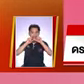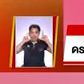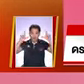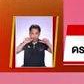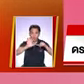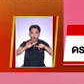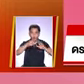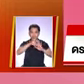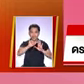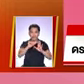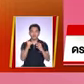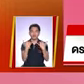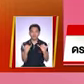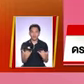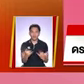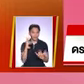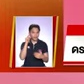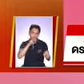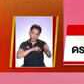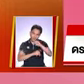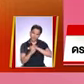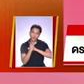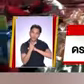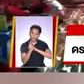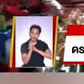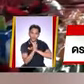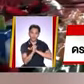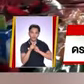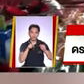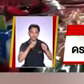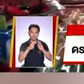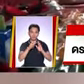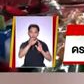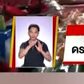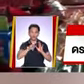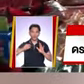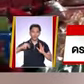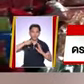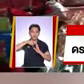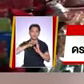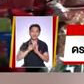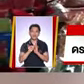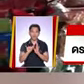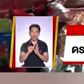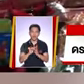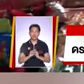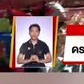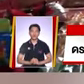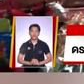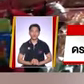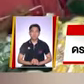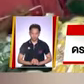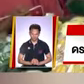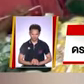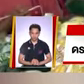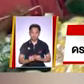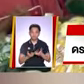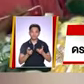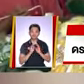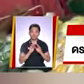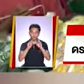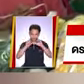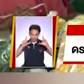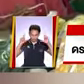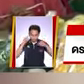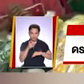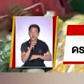คะล่าสุดทีมข่าวก็ลงพื้นที่ไปตลาดแม่ทองคำตำบลเวียงอำเภอเมืองจังหวัดพะเยาแล้วก็ริมกว้านพะเยาที่มีของฝากขึ้น